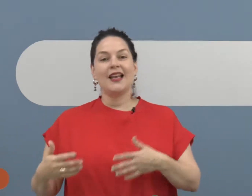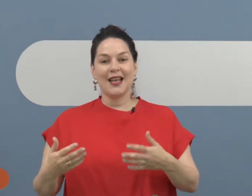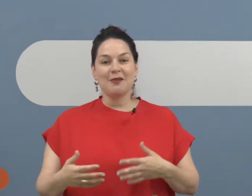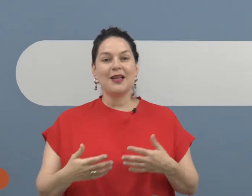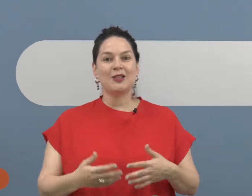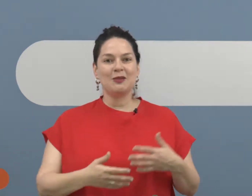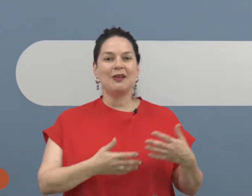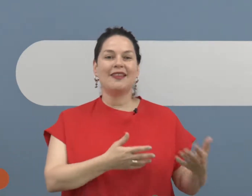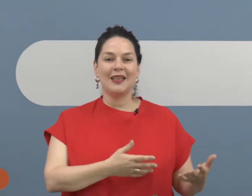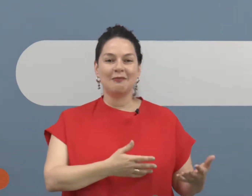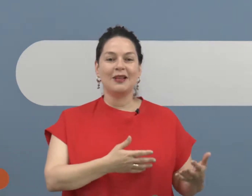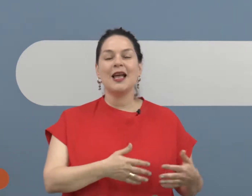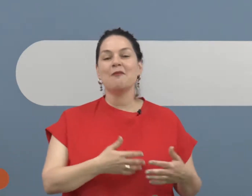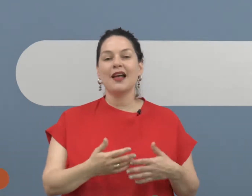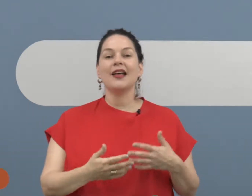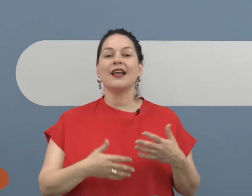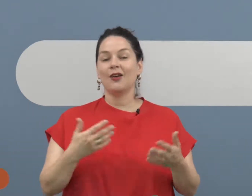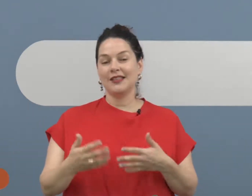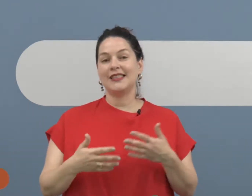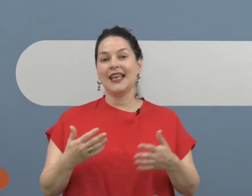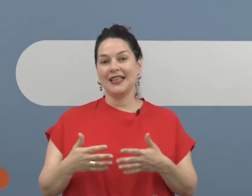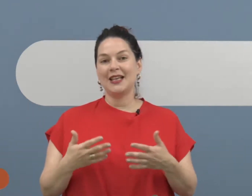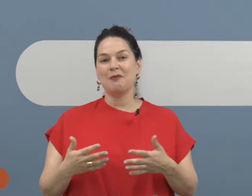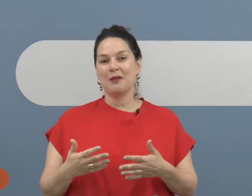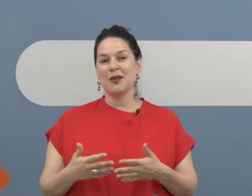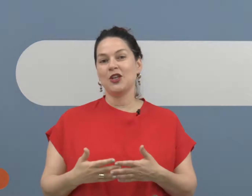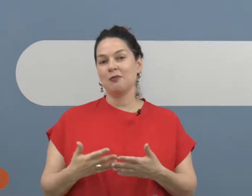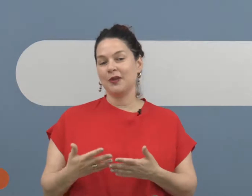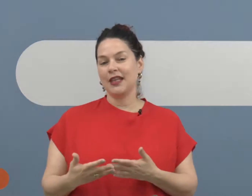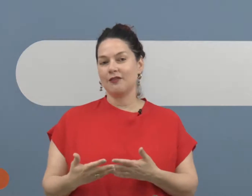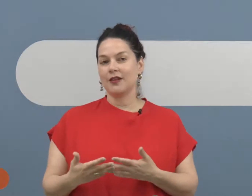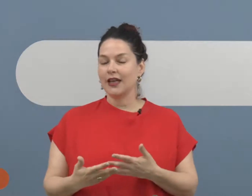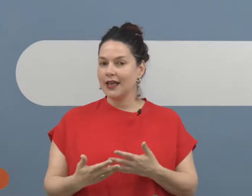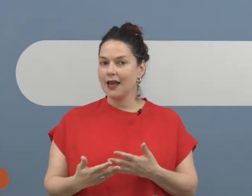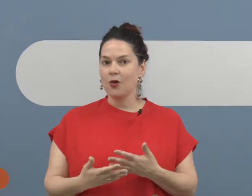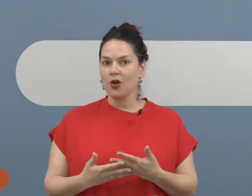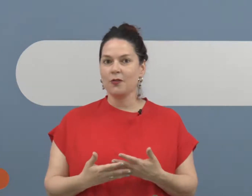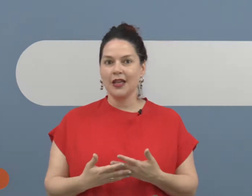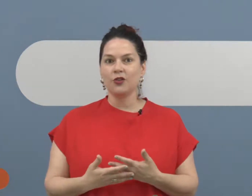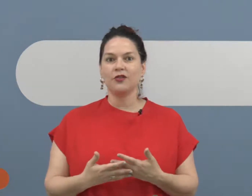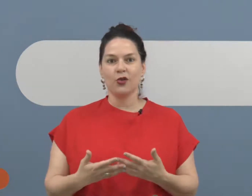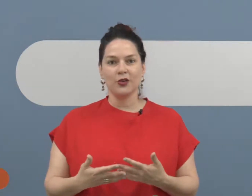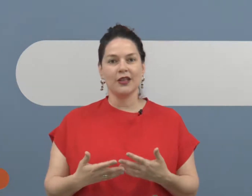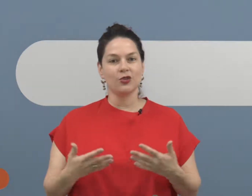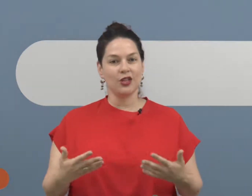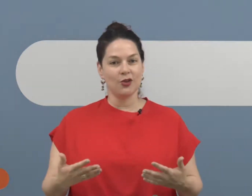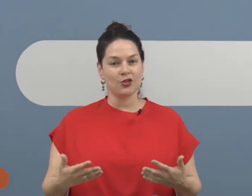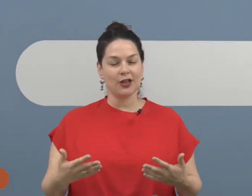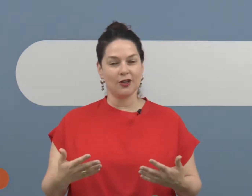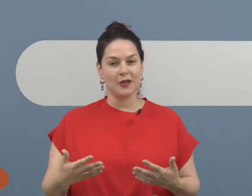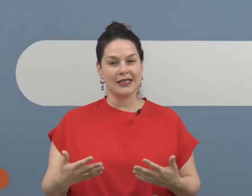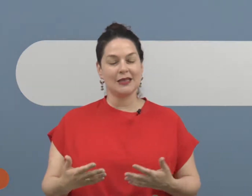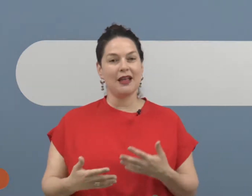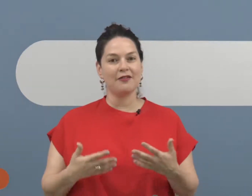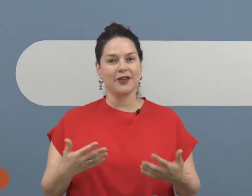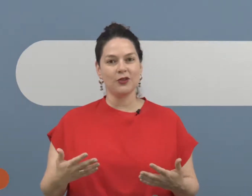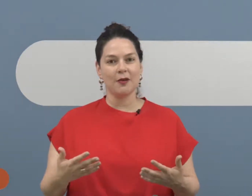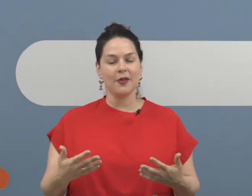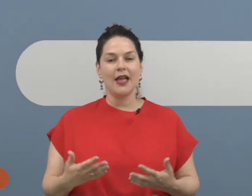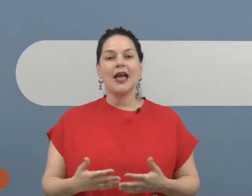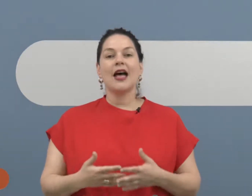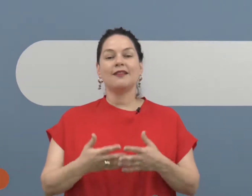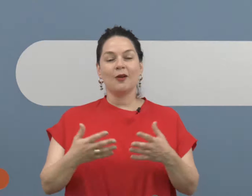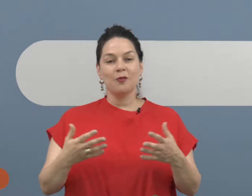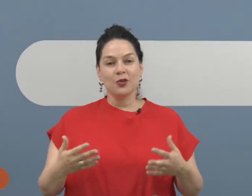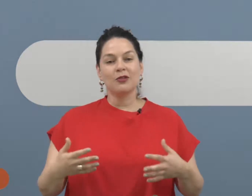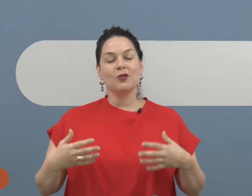ברקים, למה אנשים מתים, למה זה עניינים באמת שהם בטבע, אבל גם כל מיני תופעות אנושיות שאנחנו מנסים להבין